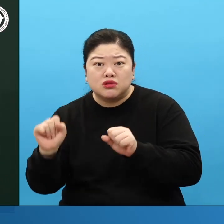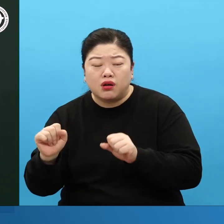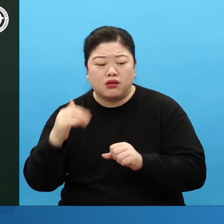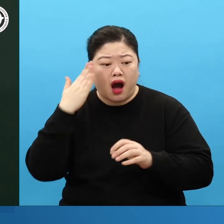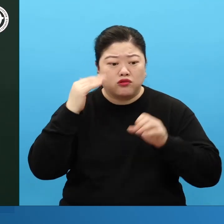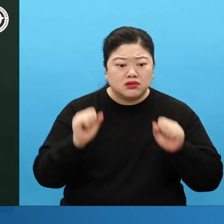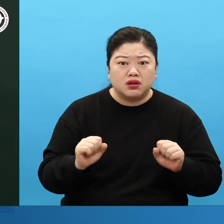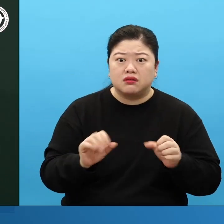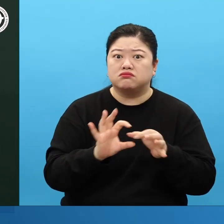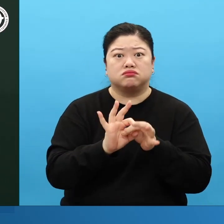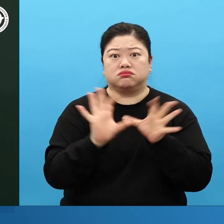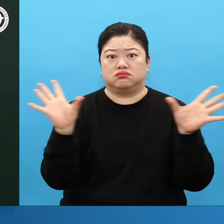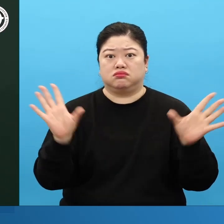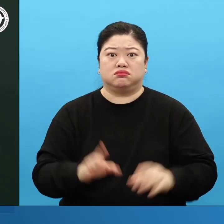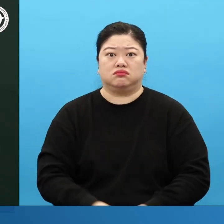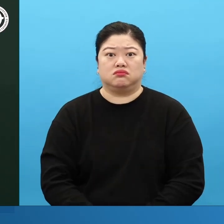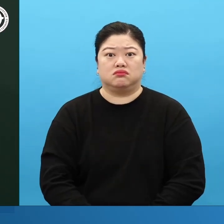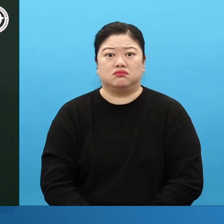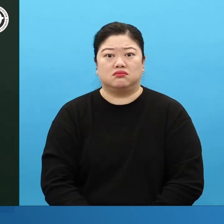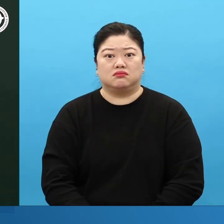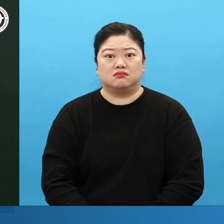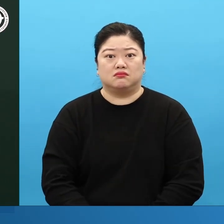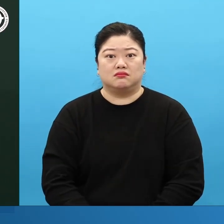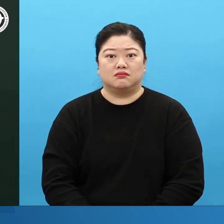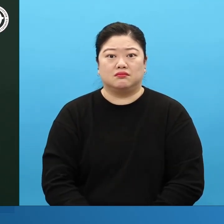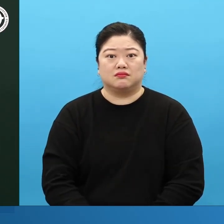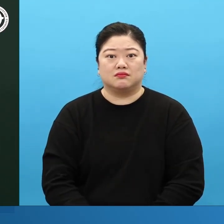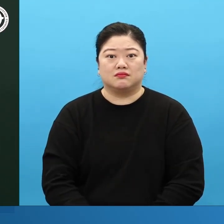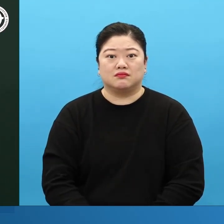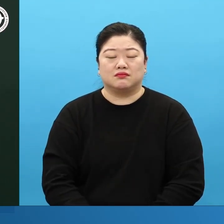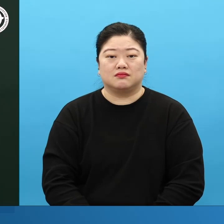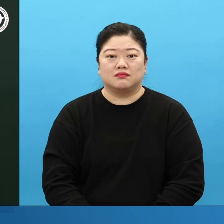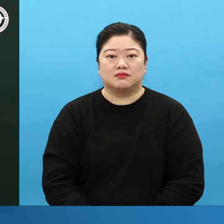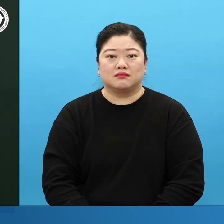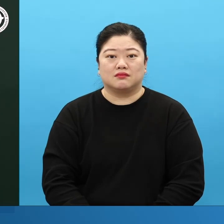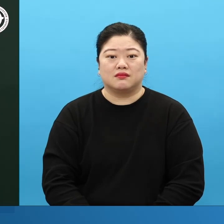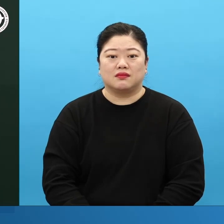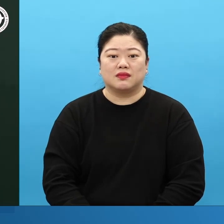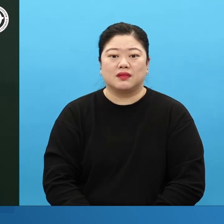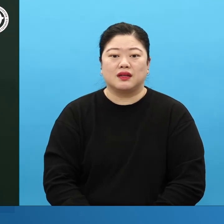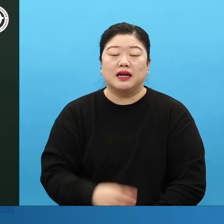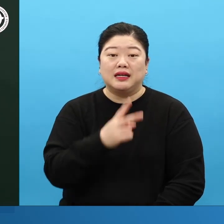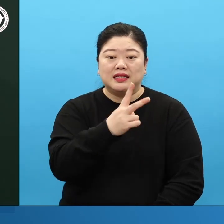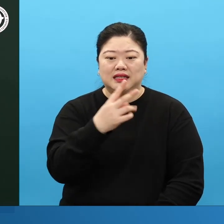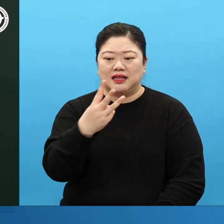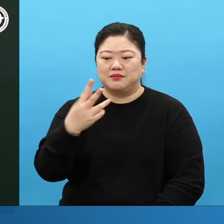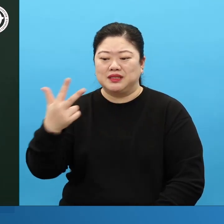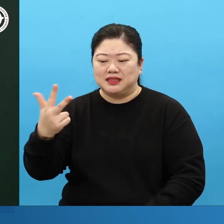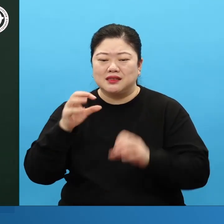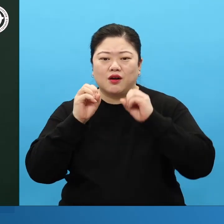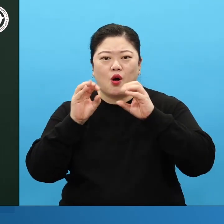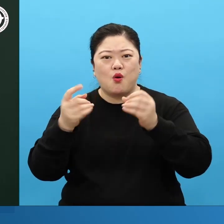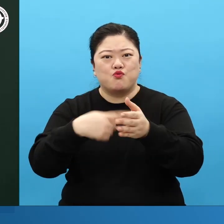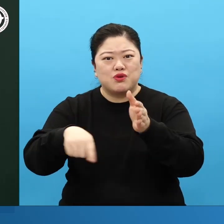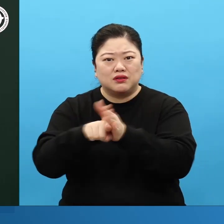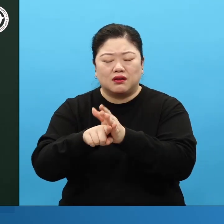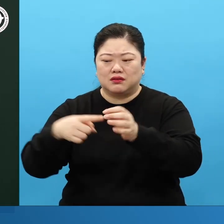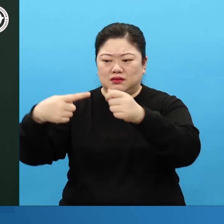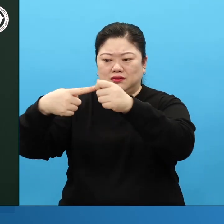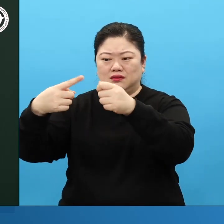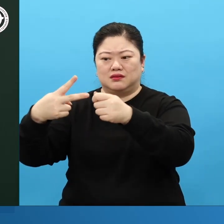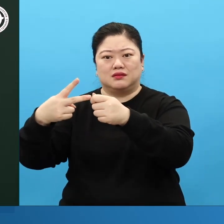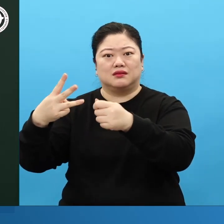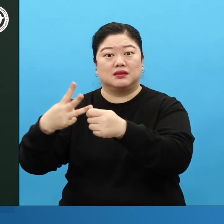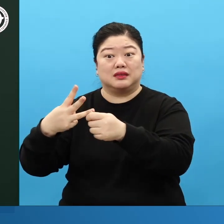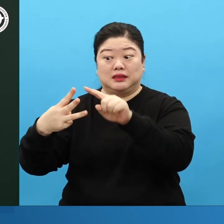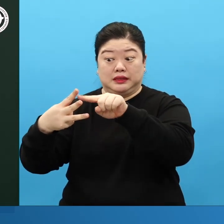앞으로는 237을 안 가고 237을 얼마나 소통하느냐 이게 키라니까요. Lo importante en adelante es que aunque no vayamos a las 237 naciones, ¿en qué